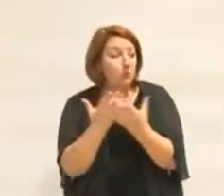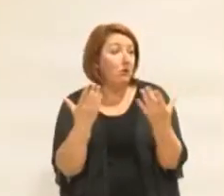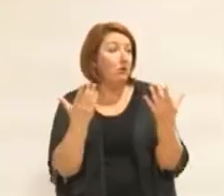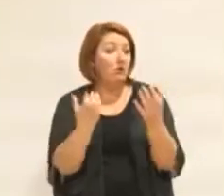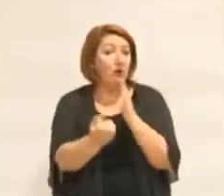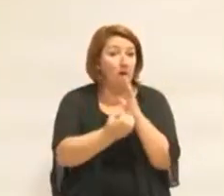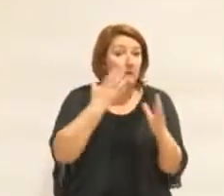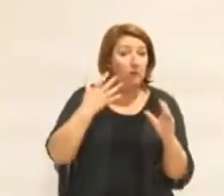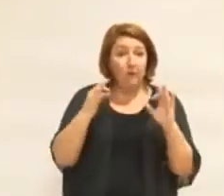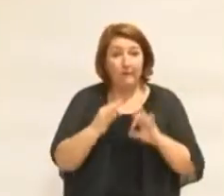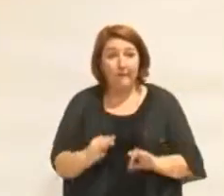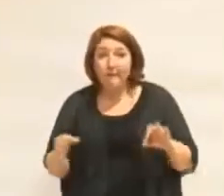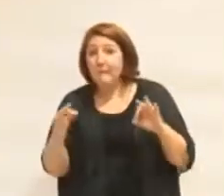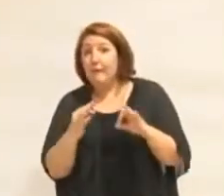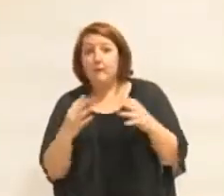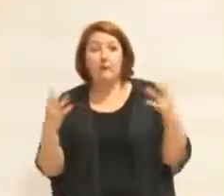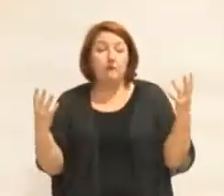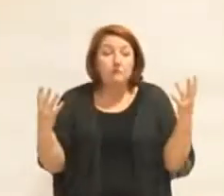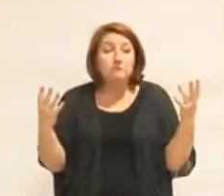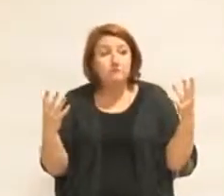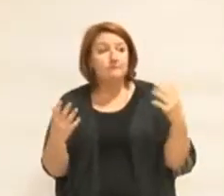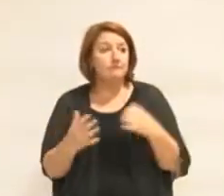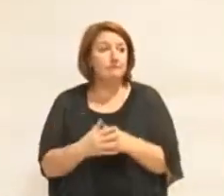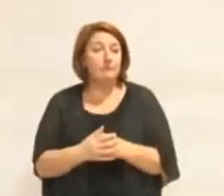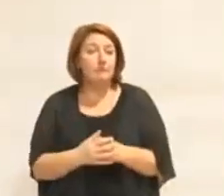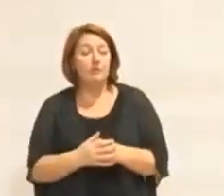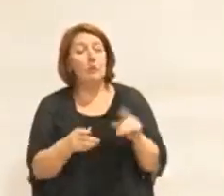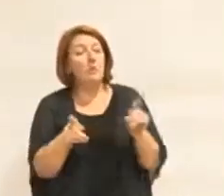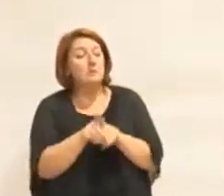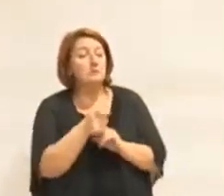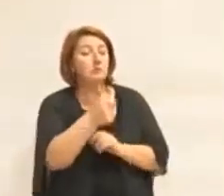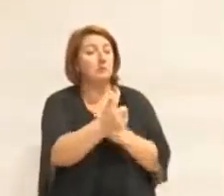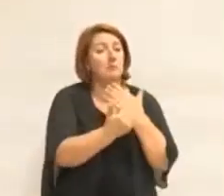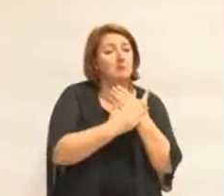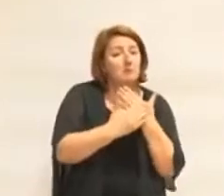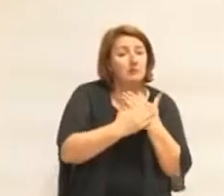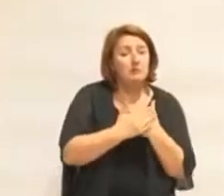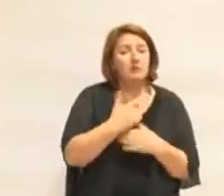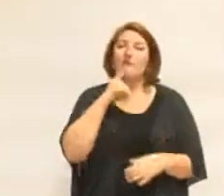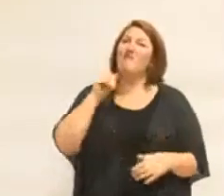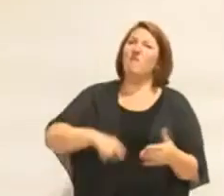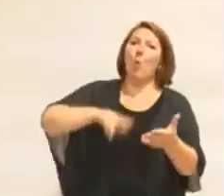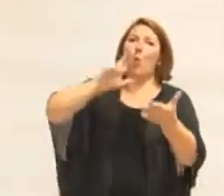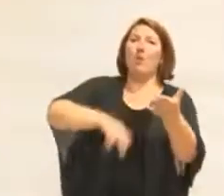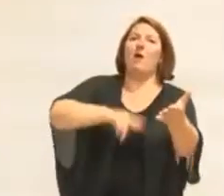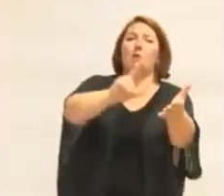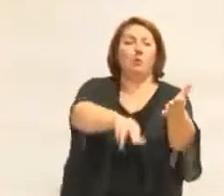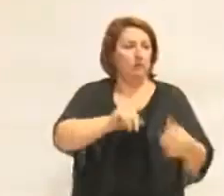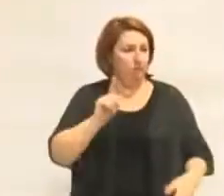notre connaissance. Et vous nous dites contractualisons.